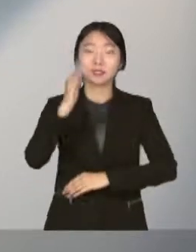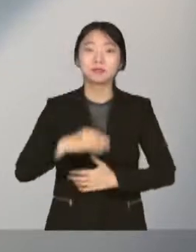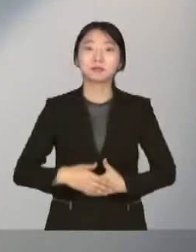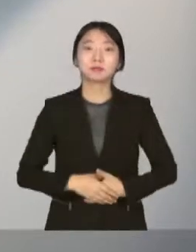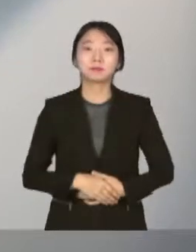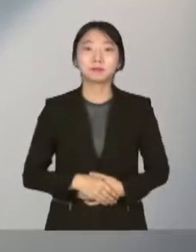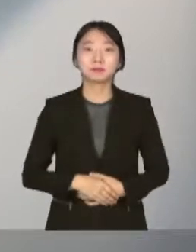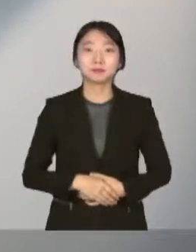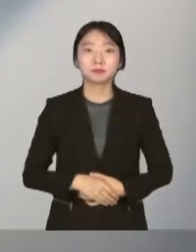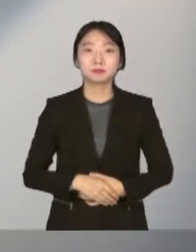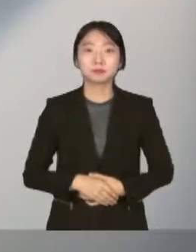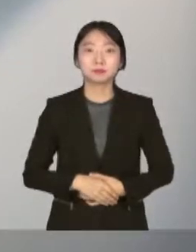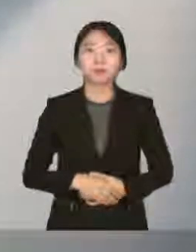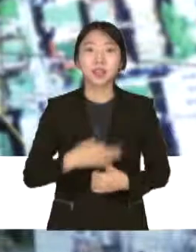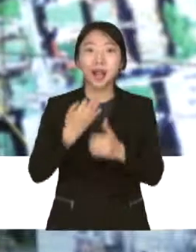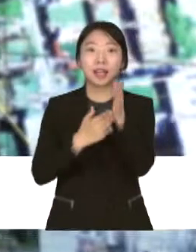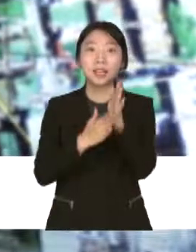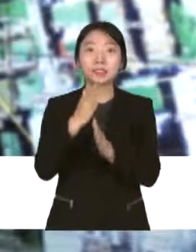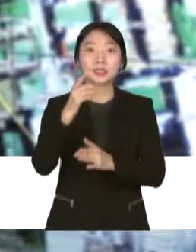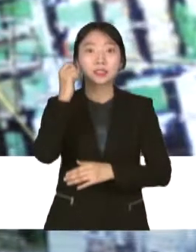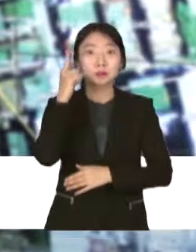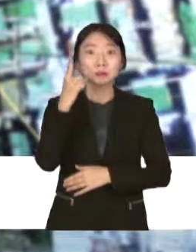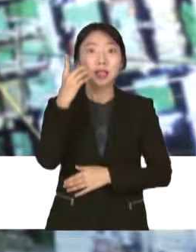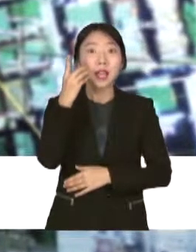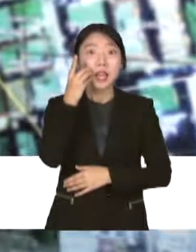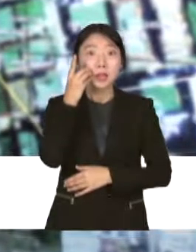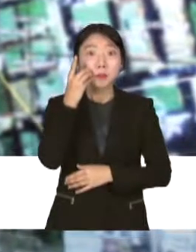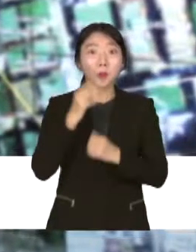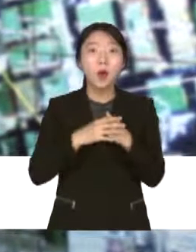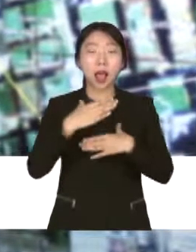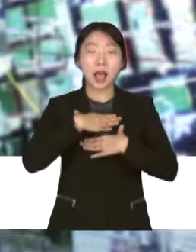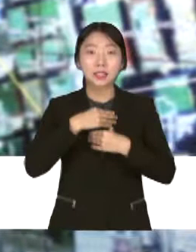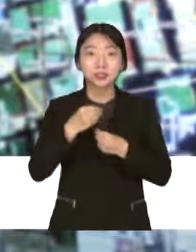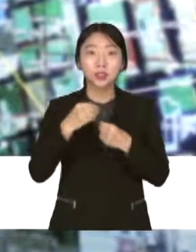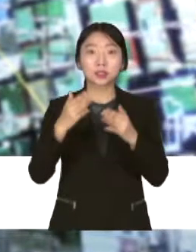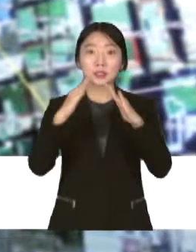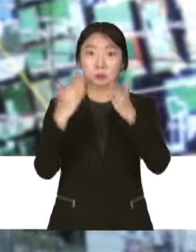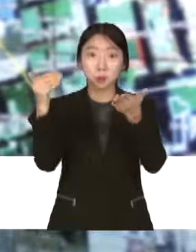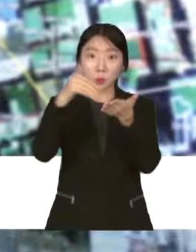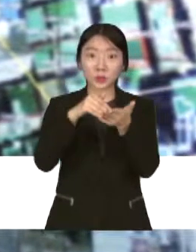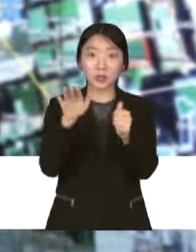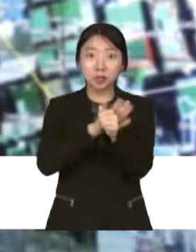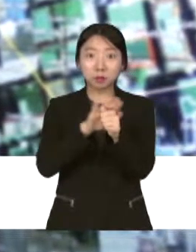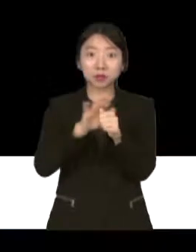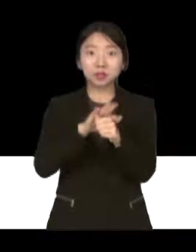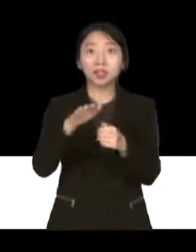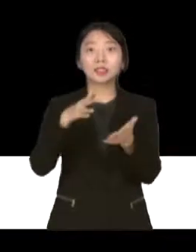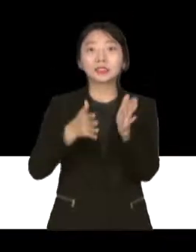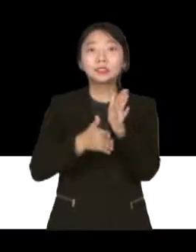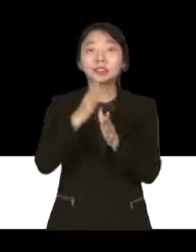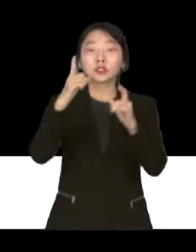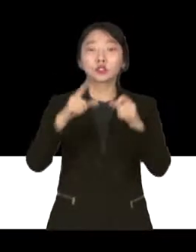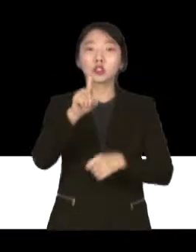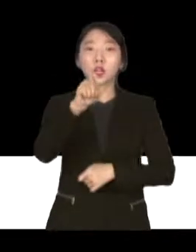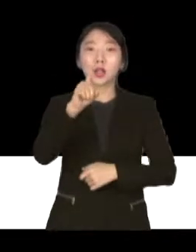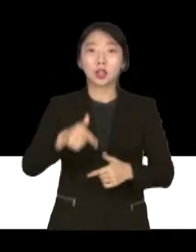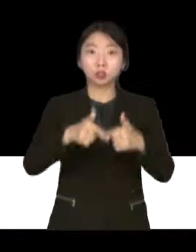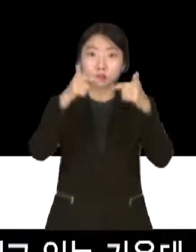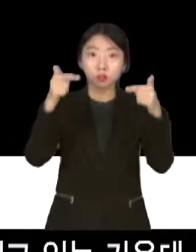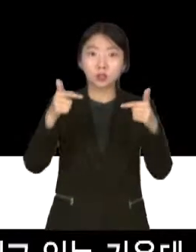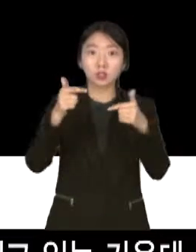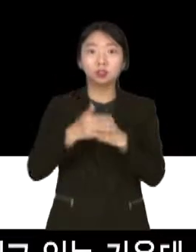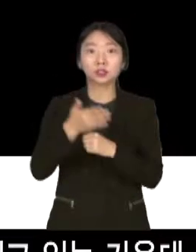다음은 간추린 소식입니다 안양시 스마트폰 안전 귀가 서비스가 11개 시 군으로 확대 운영